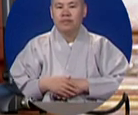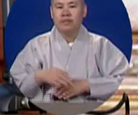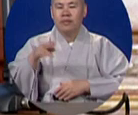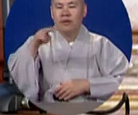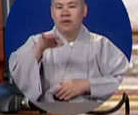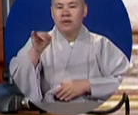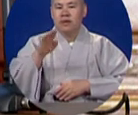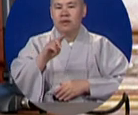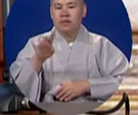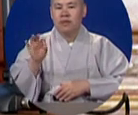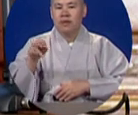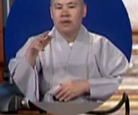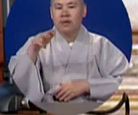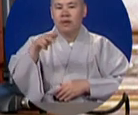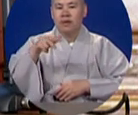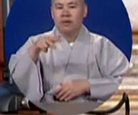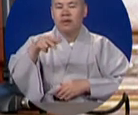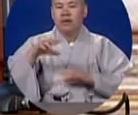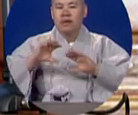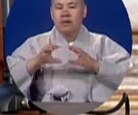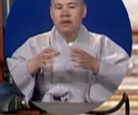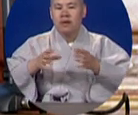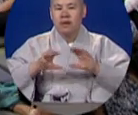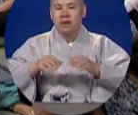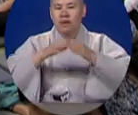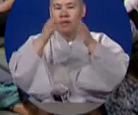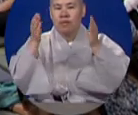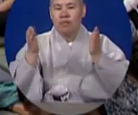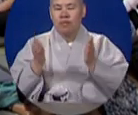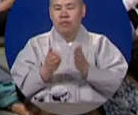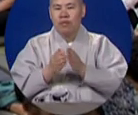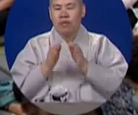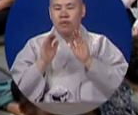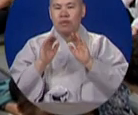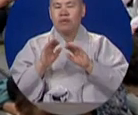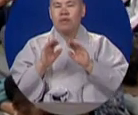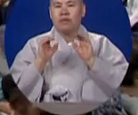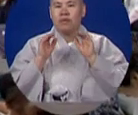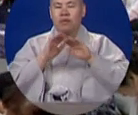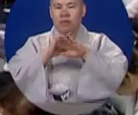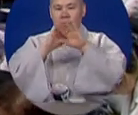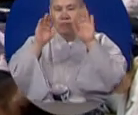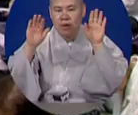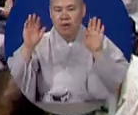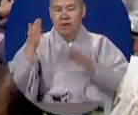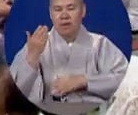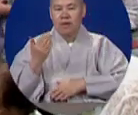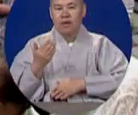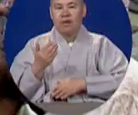시방진찰세기를 두루시 비춘다 이런 개송이